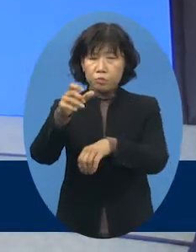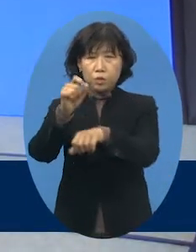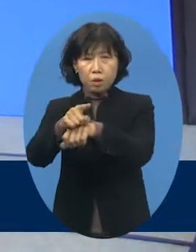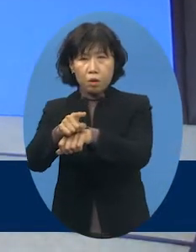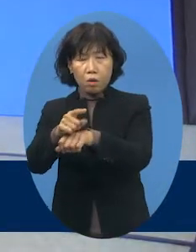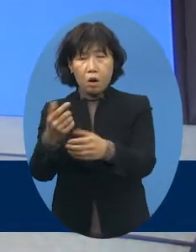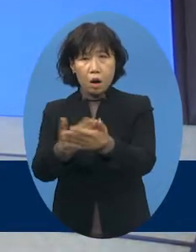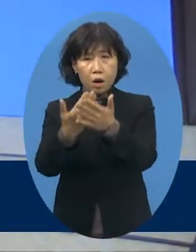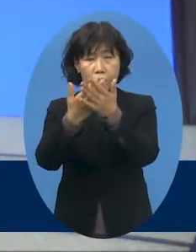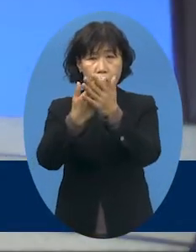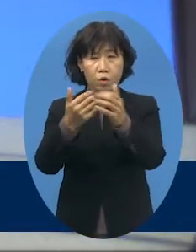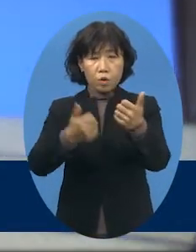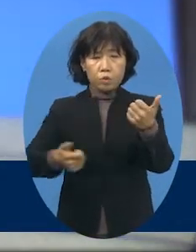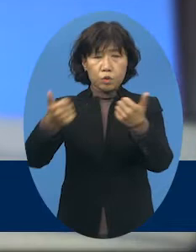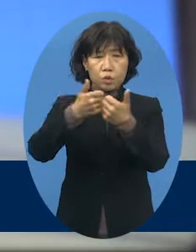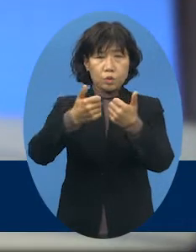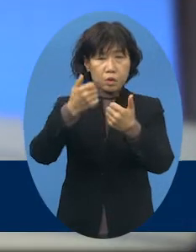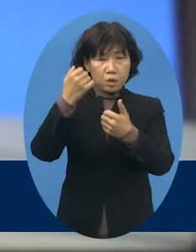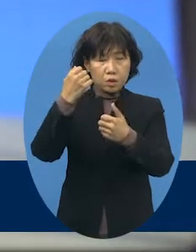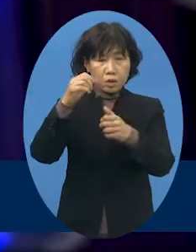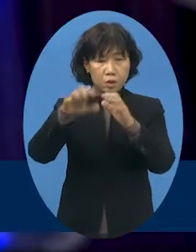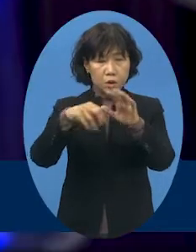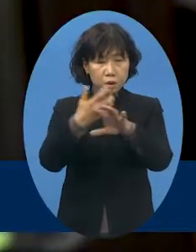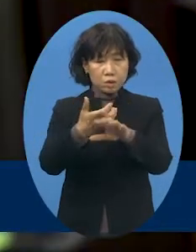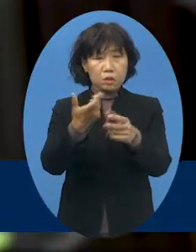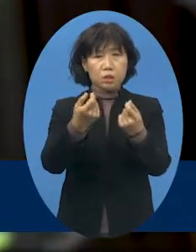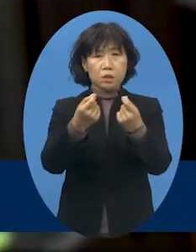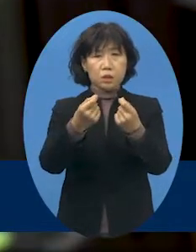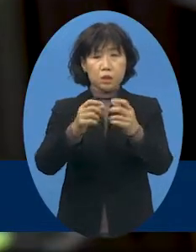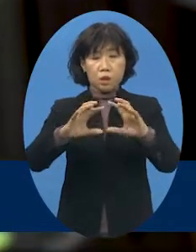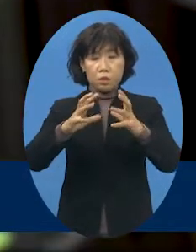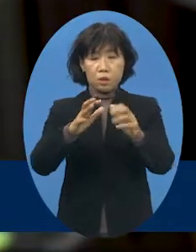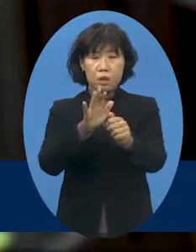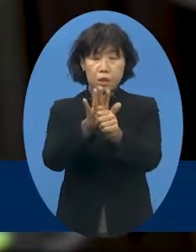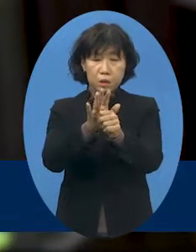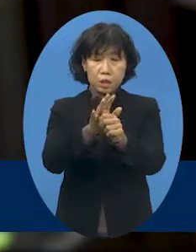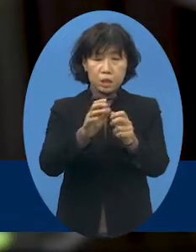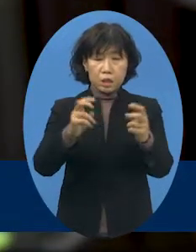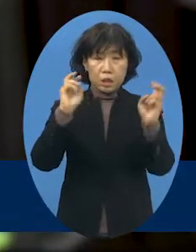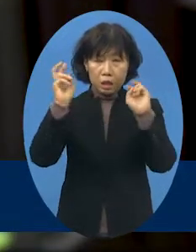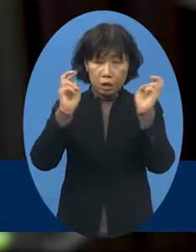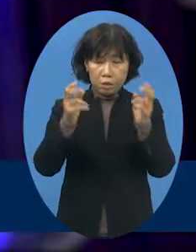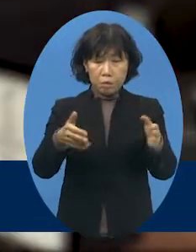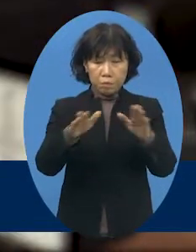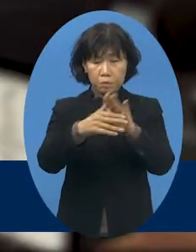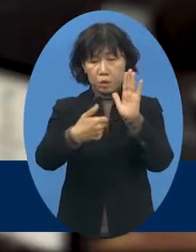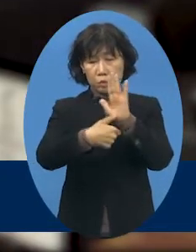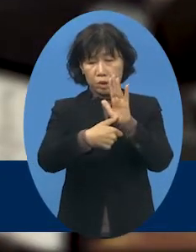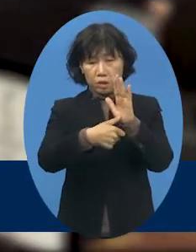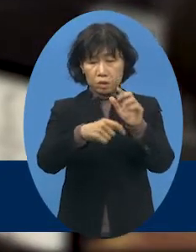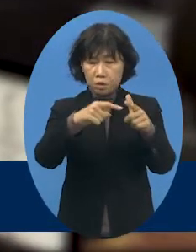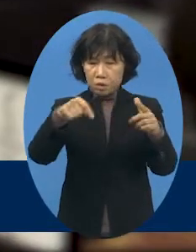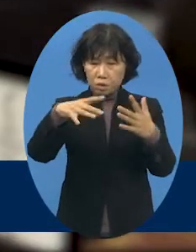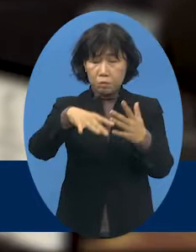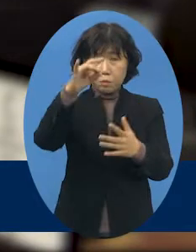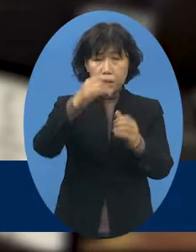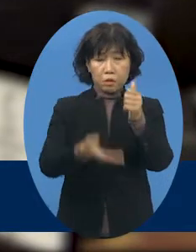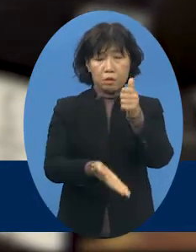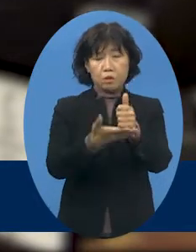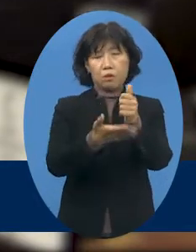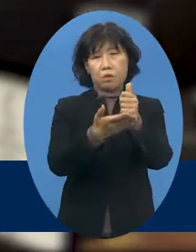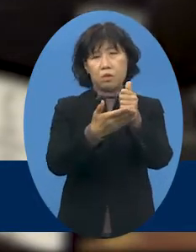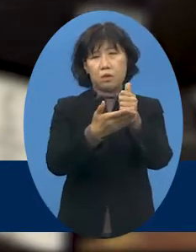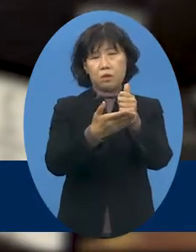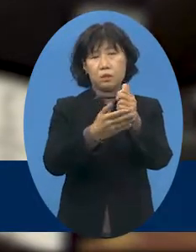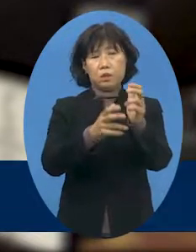강화하고 도전과 창의적인 혁신 으로 국가경제 향상에 기여한 기관과 기업 브랜드를 선정 격려하기 위해